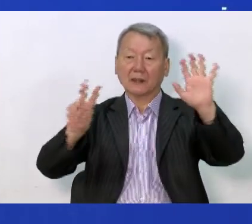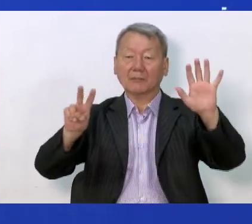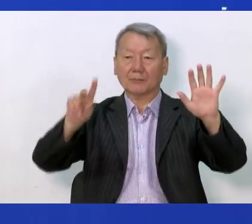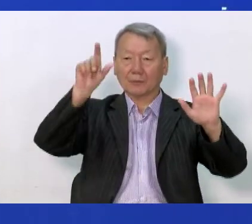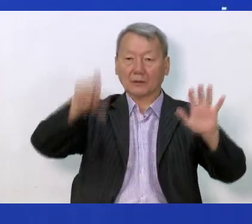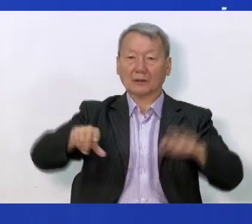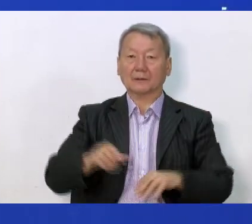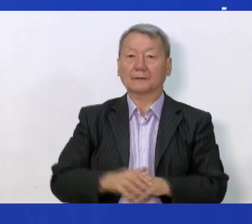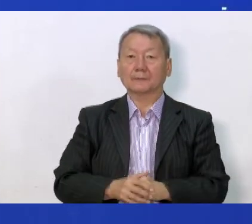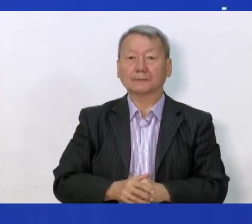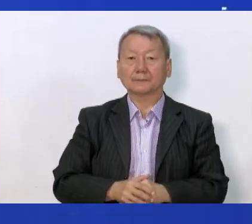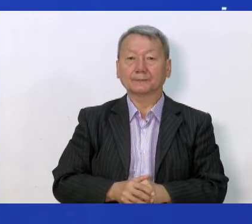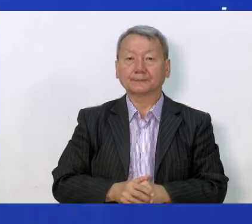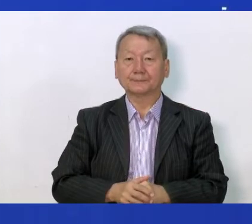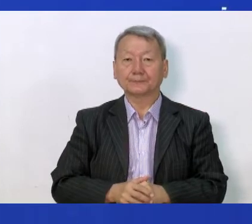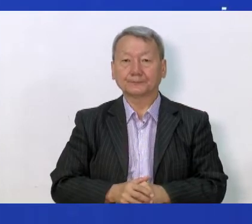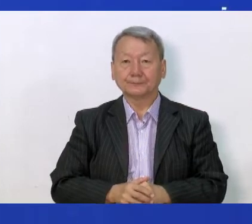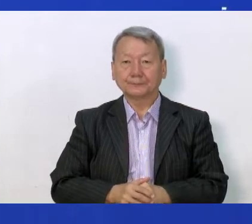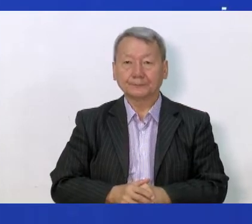пациентов.